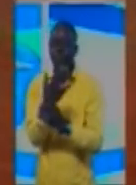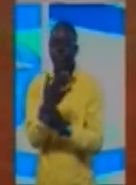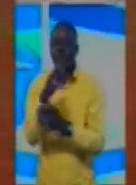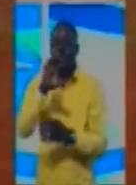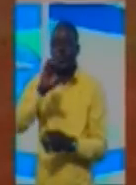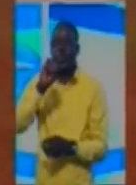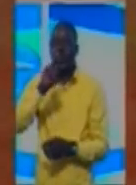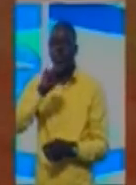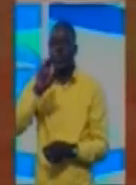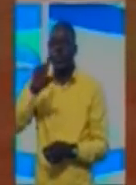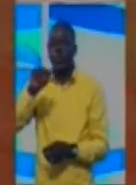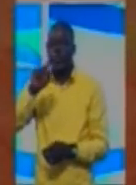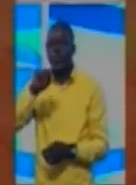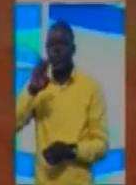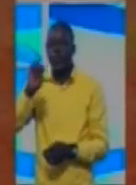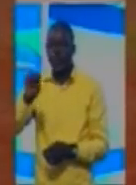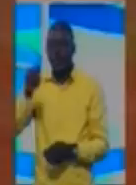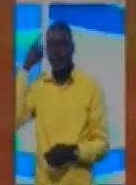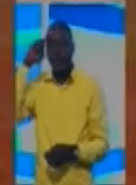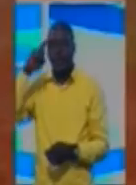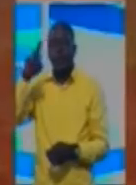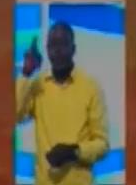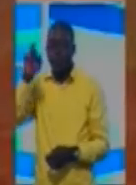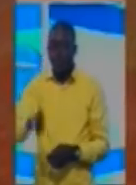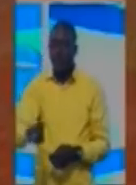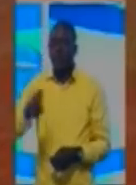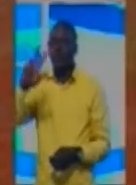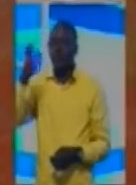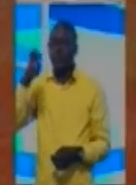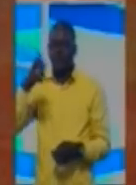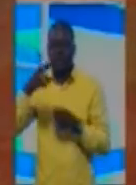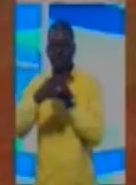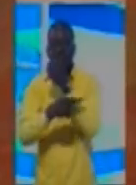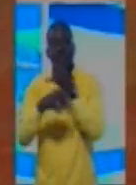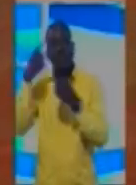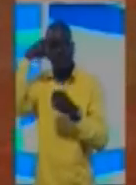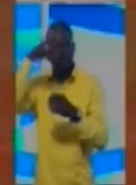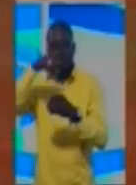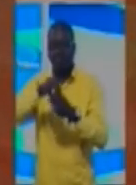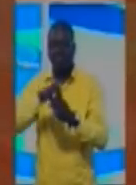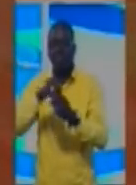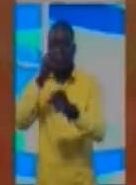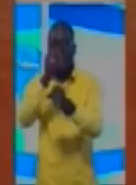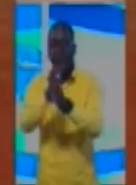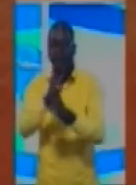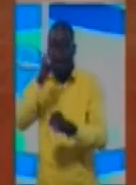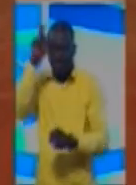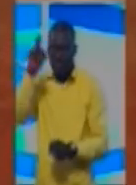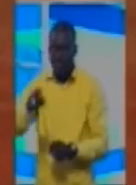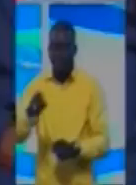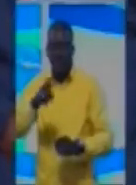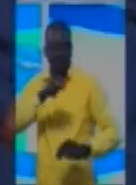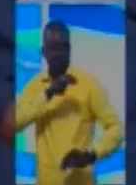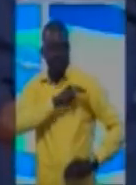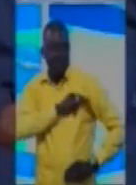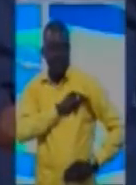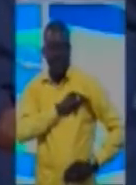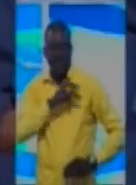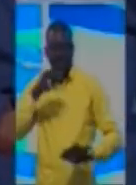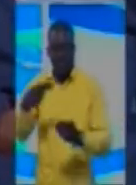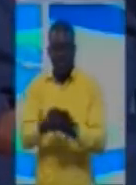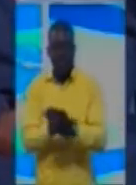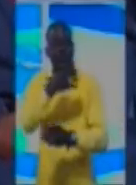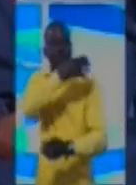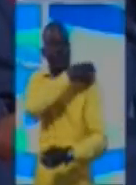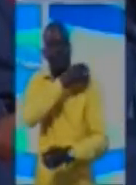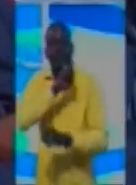Diallo, le commandant de la 3e région militaire. Reçu du commandement militaire, la mission du nouveau chef de corps est